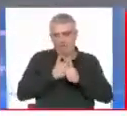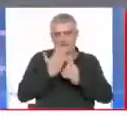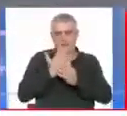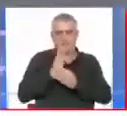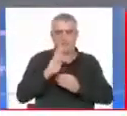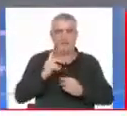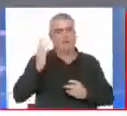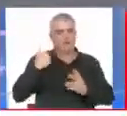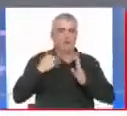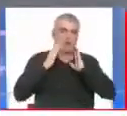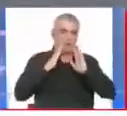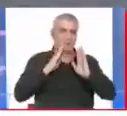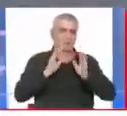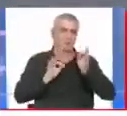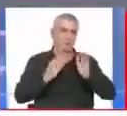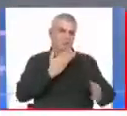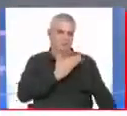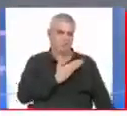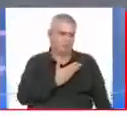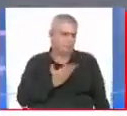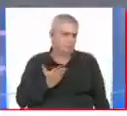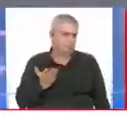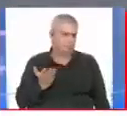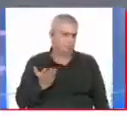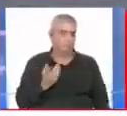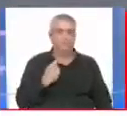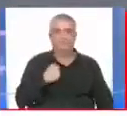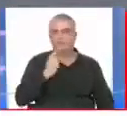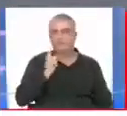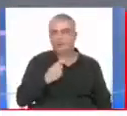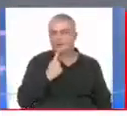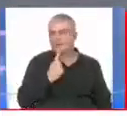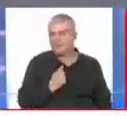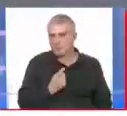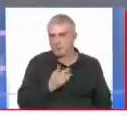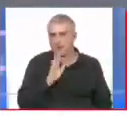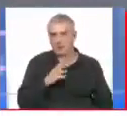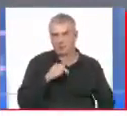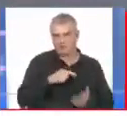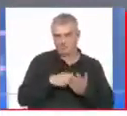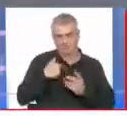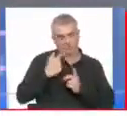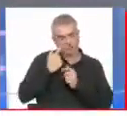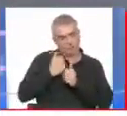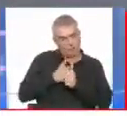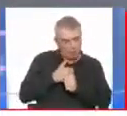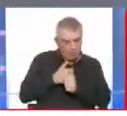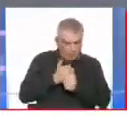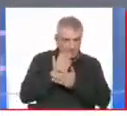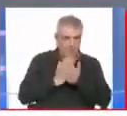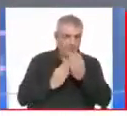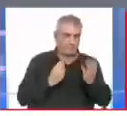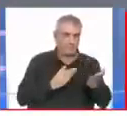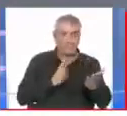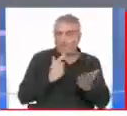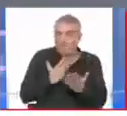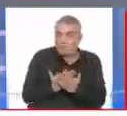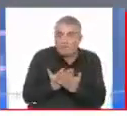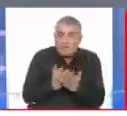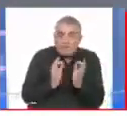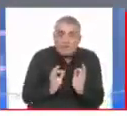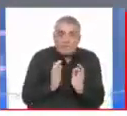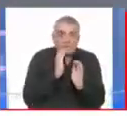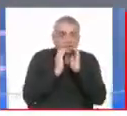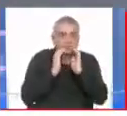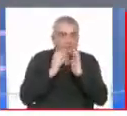נתניהו, היה לי אמון במערכת המשפט. אני חייב לומר, גם מתוך זה שאני עוקב אחרי חלק מהדברים, וגם מהעובדה שבאמת